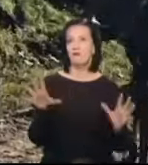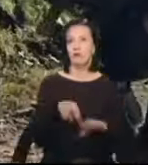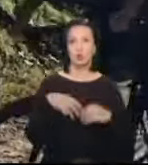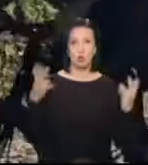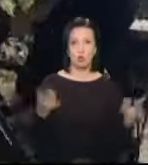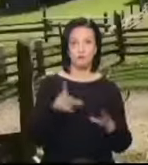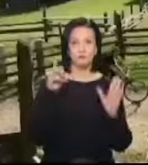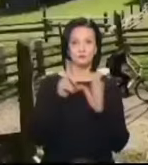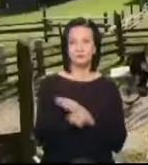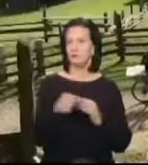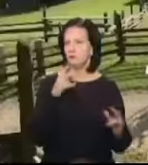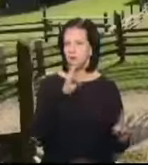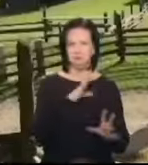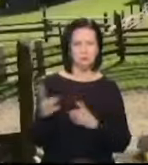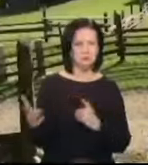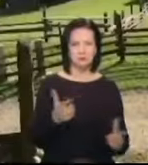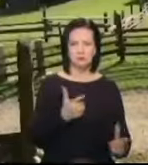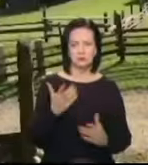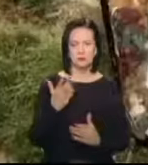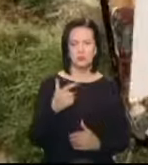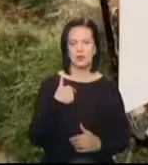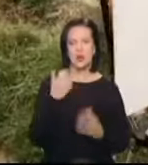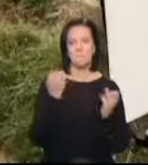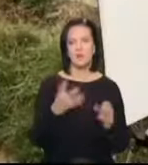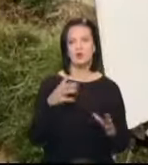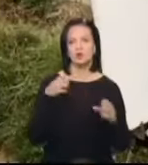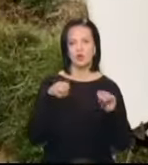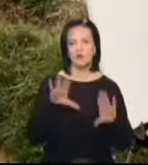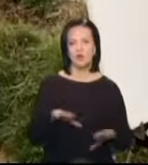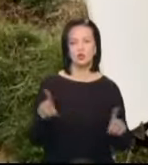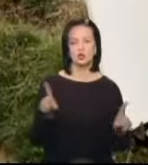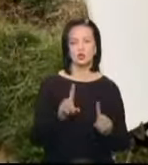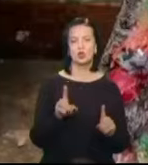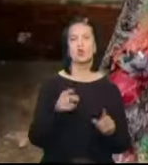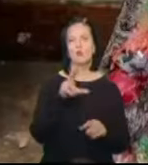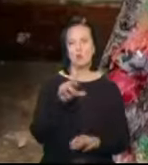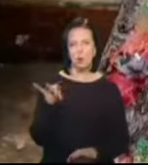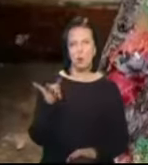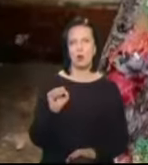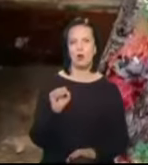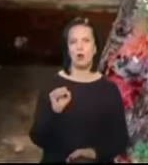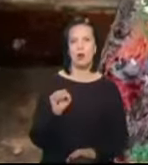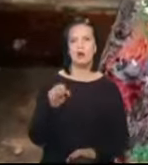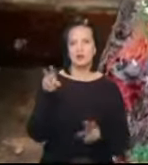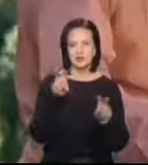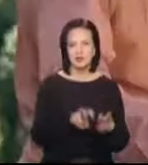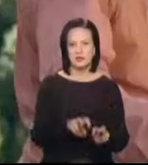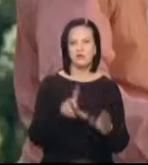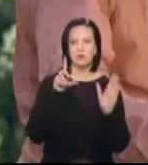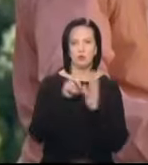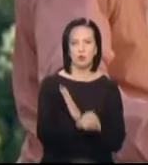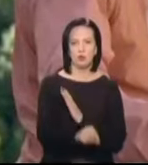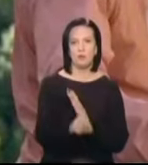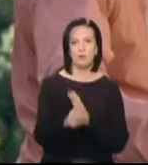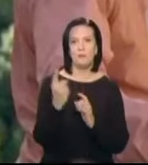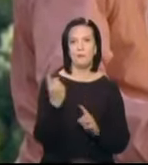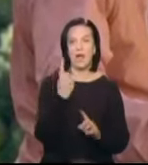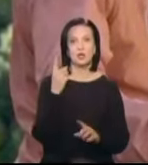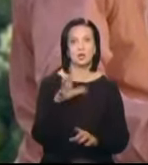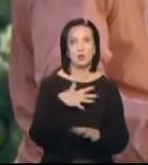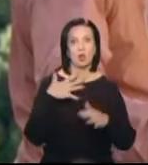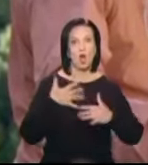не був підготовлений, я просто вирішив, що пора діяти, сів і поїхав. І перша була